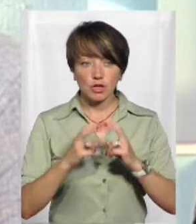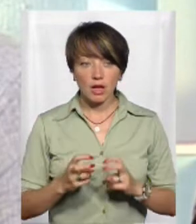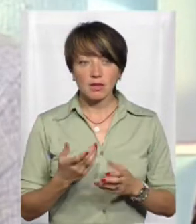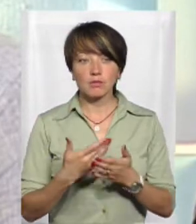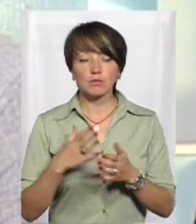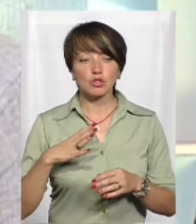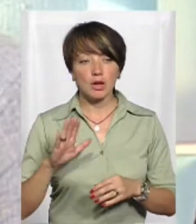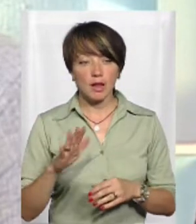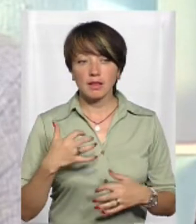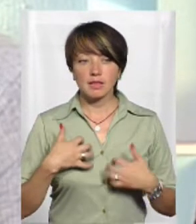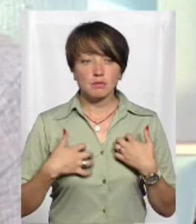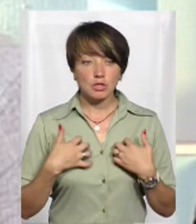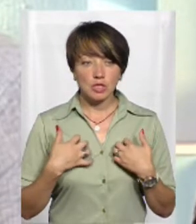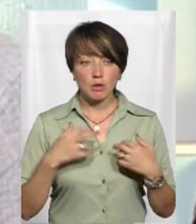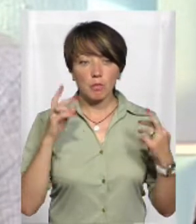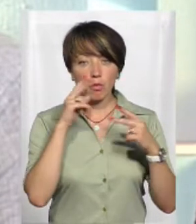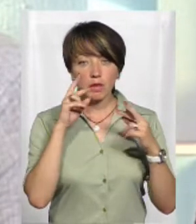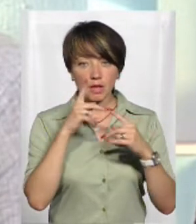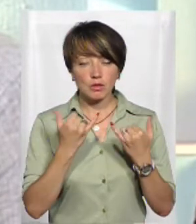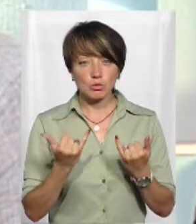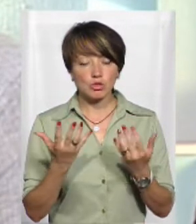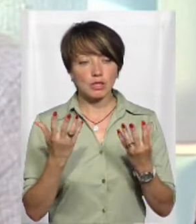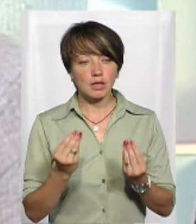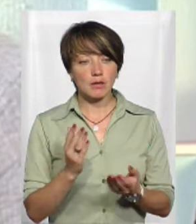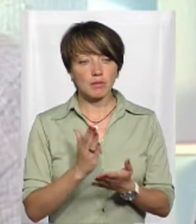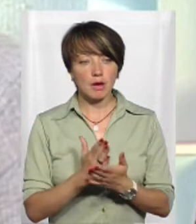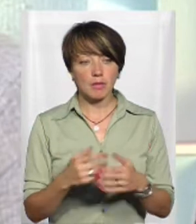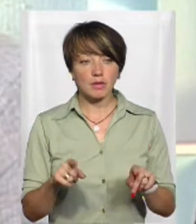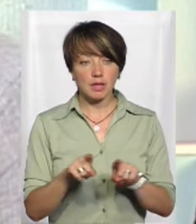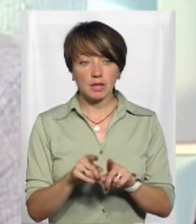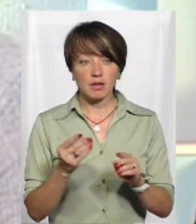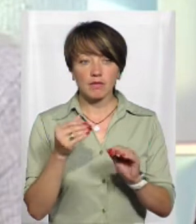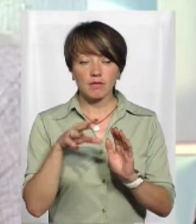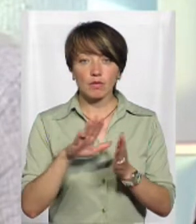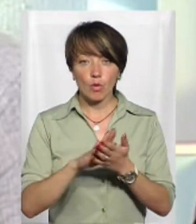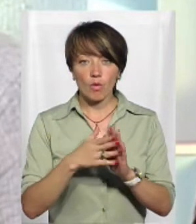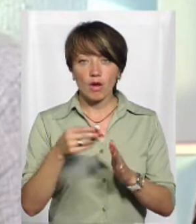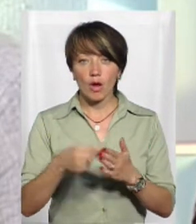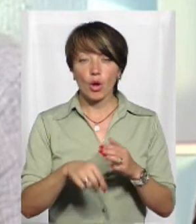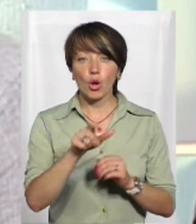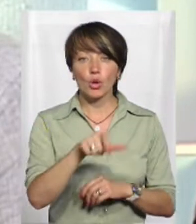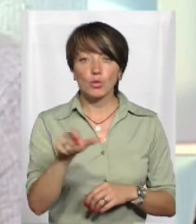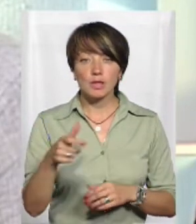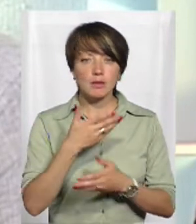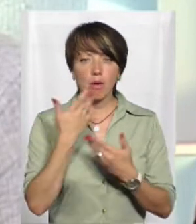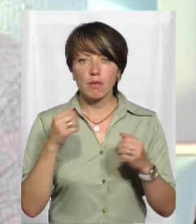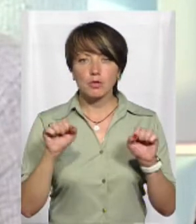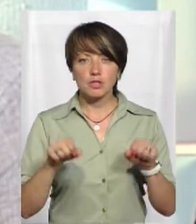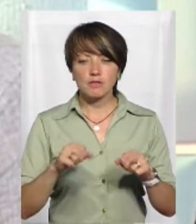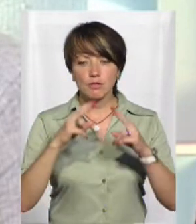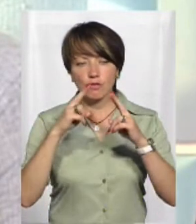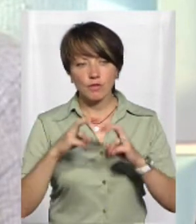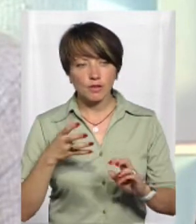авторитет, зачекали, не спішили, тому що ті помилки, які на сьогодні ми маємо, да, у таких вкладених договорів, це дійсно люди не мали